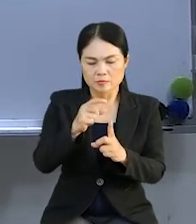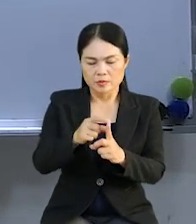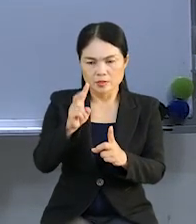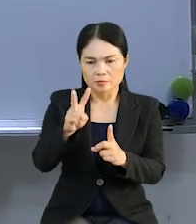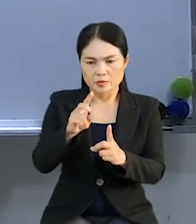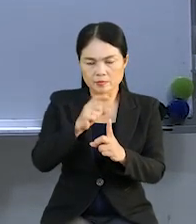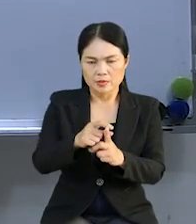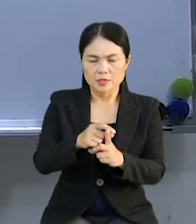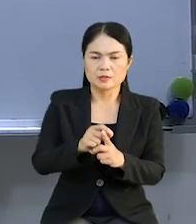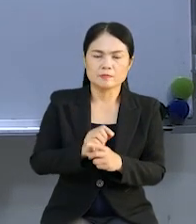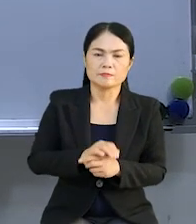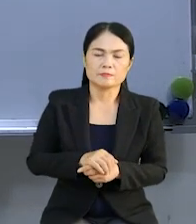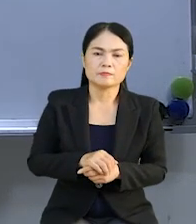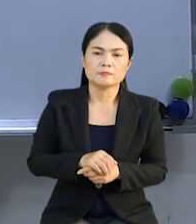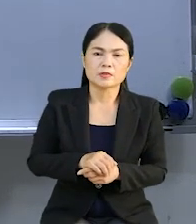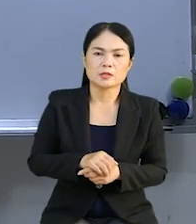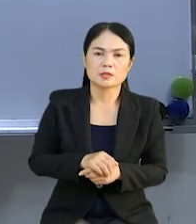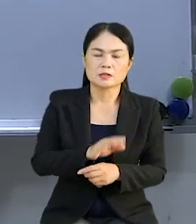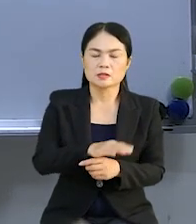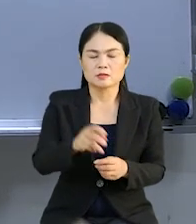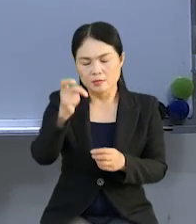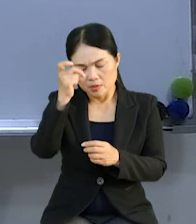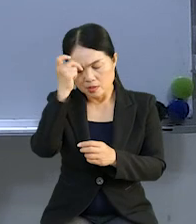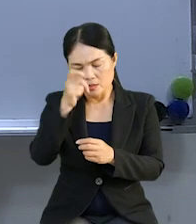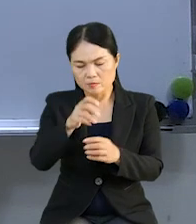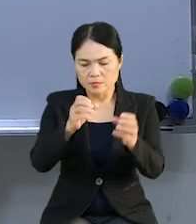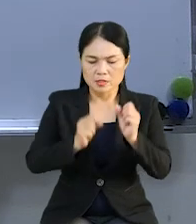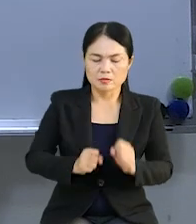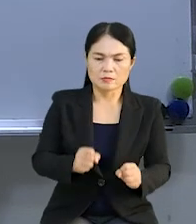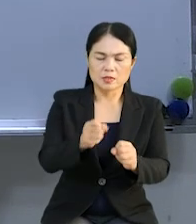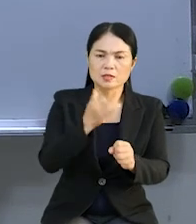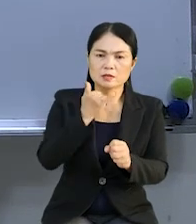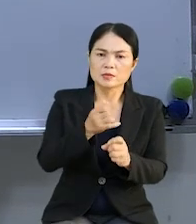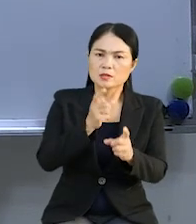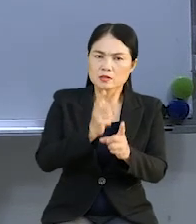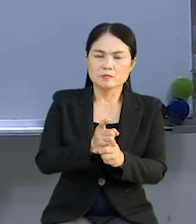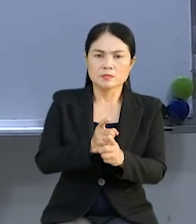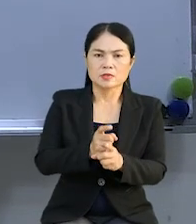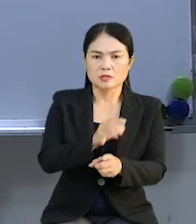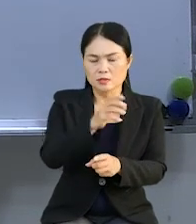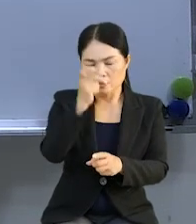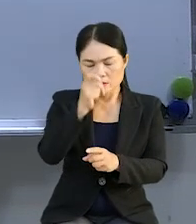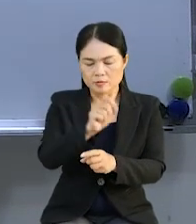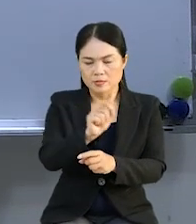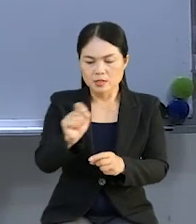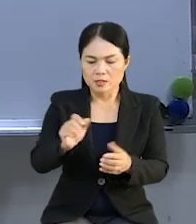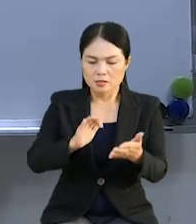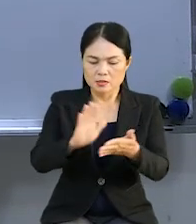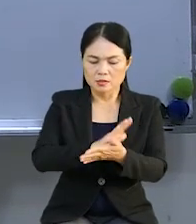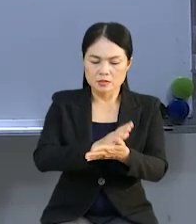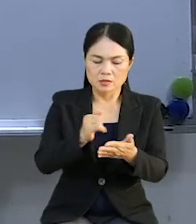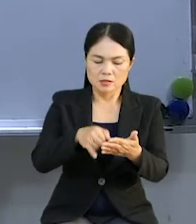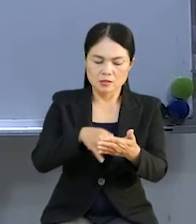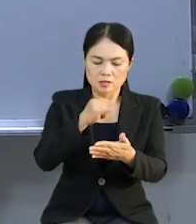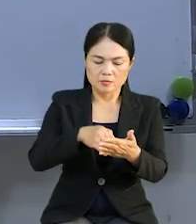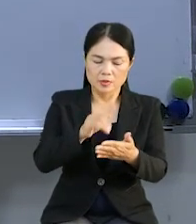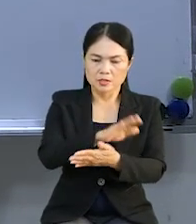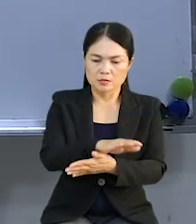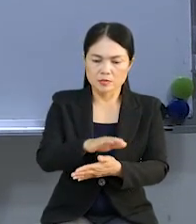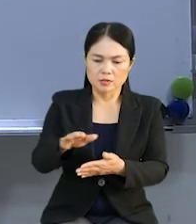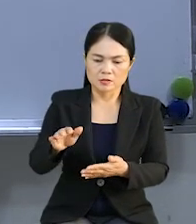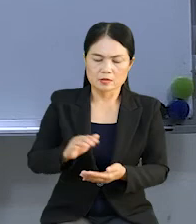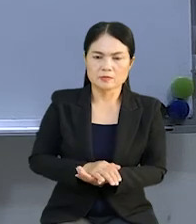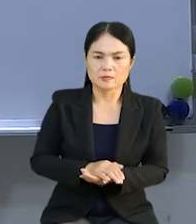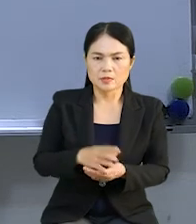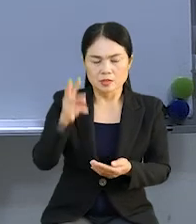ไหนก่อนบาทเอาแต่คนมันเกิดนะก่อนนะเจียมข้อกระดอยตรากระดอยสมเกิดสมตะเซเลกระดาเปลี่ยนบางคนบา